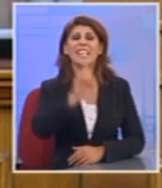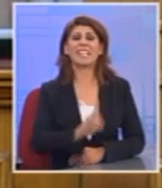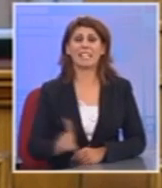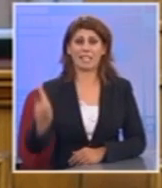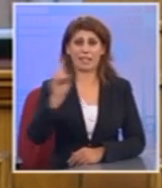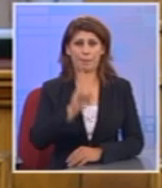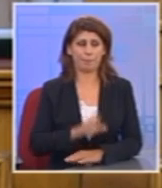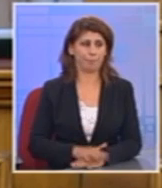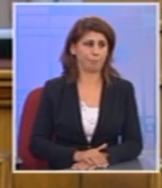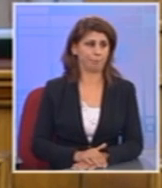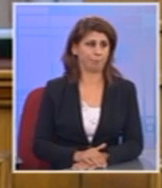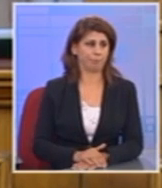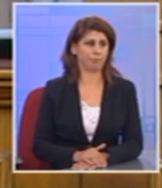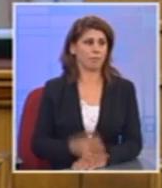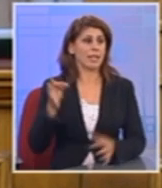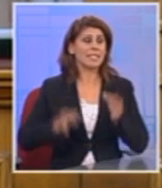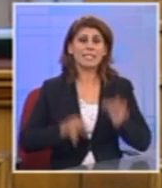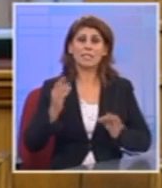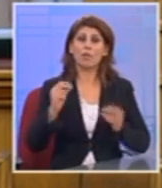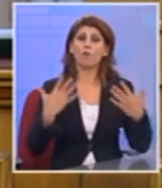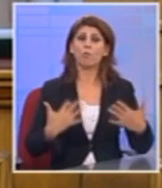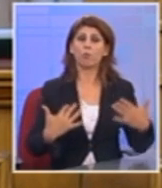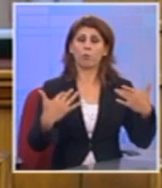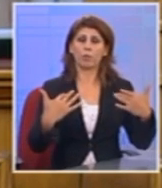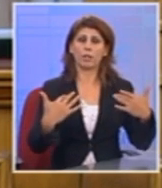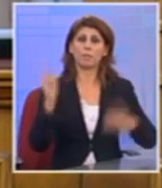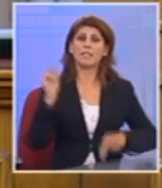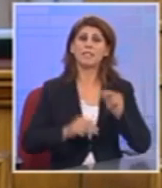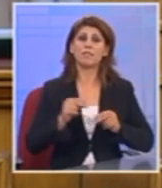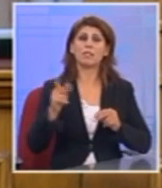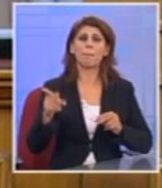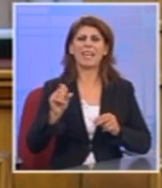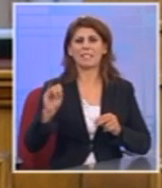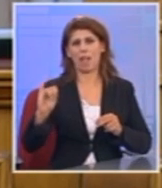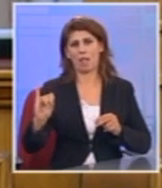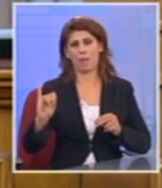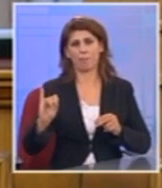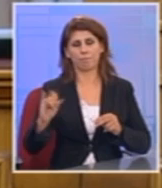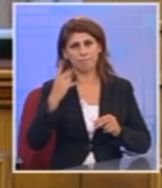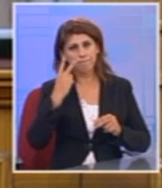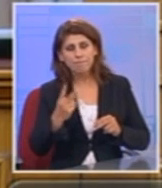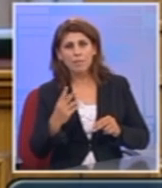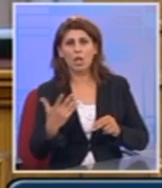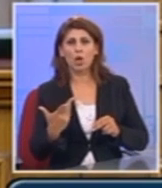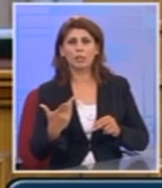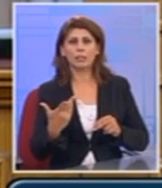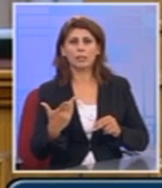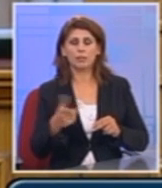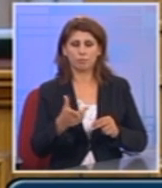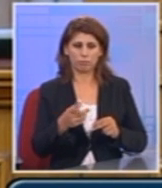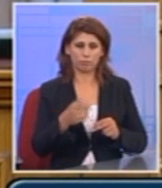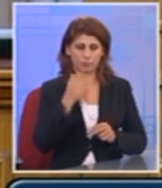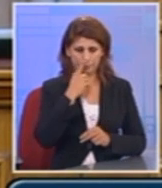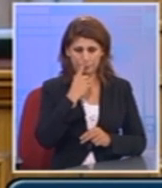κυριακή συζητείται στη βουλή τη ψήφιση του psi διαπιστώνεται ότι μεταξύ